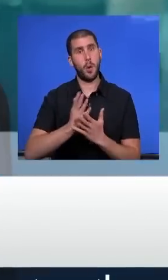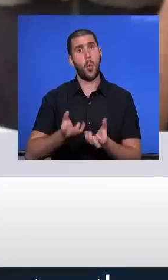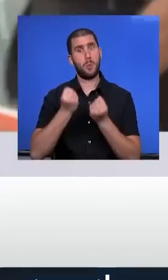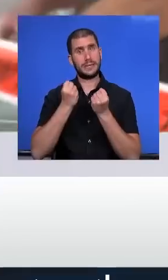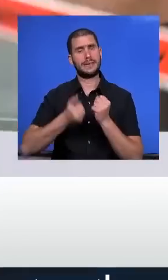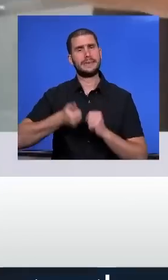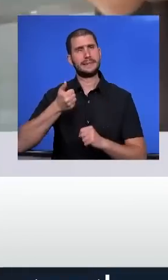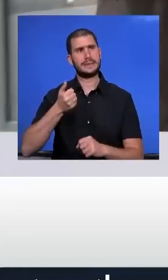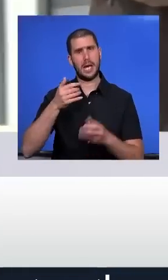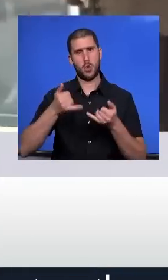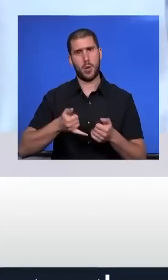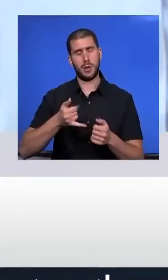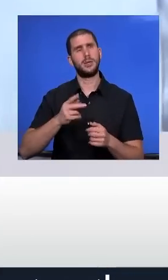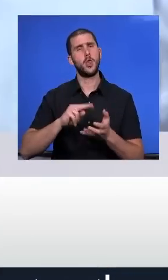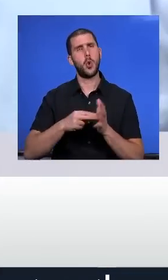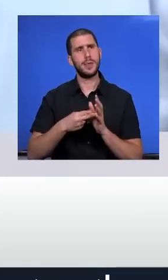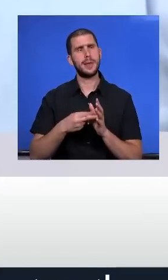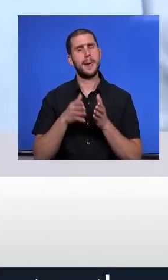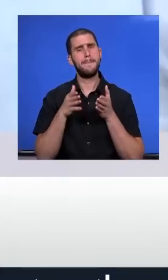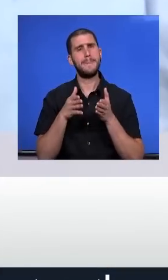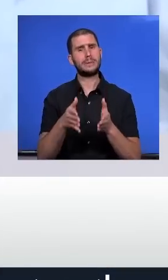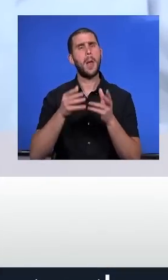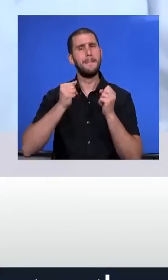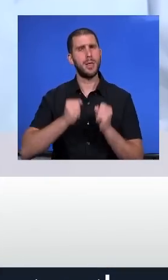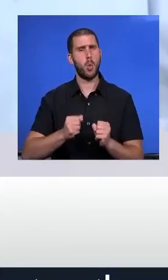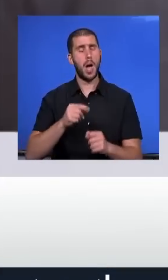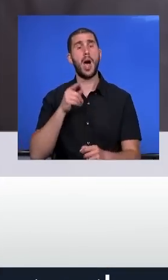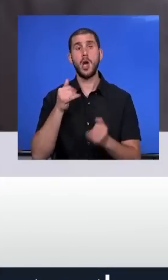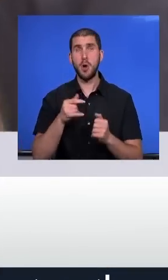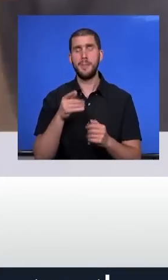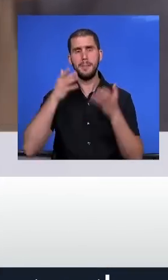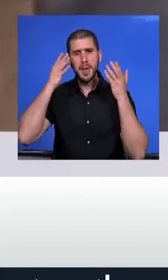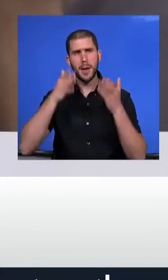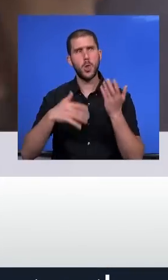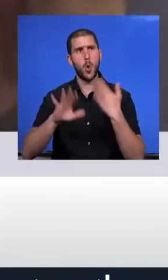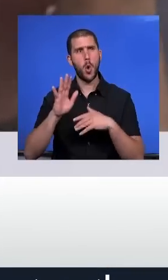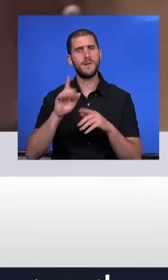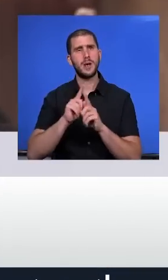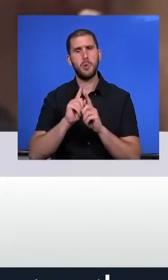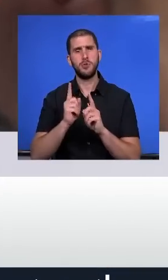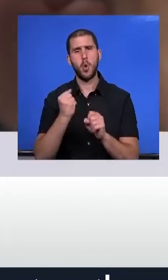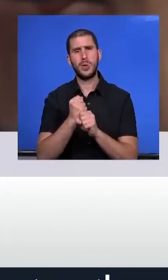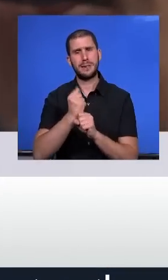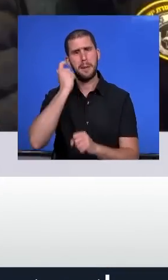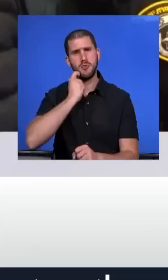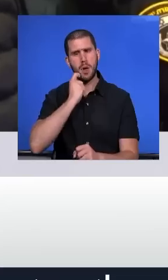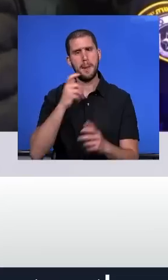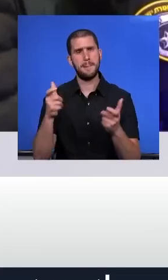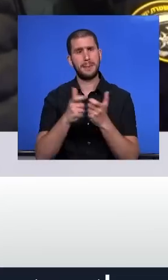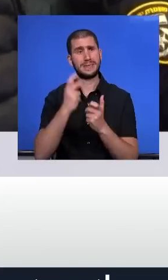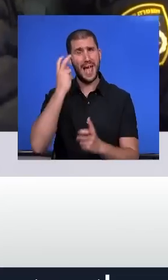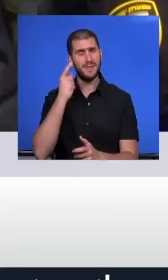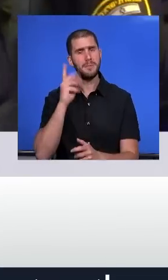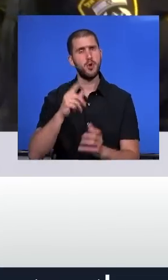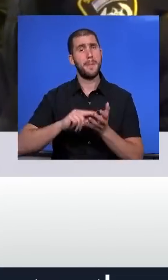השר הנוכחי, תוכנית מסלול בטוח, שהיום מתמקדת בעיקר במחוללי הפשיעה במגזר הערבי. מה